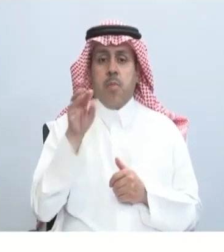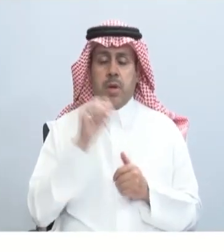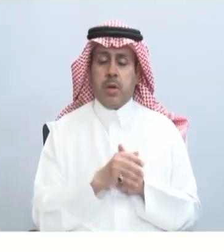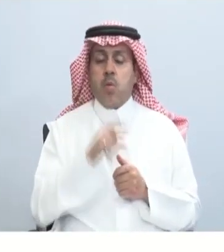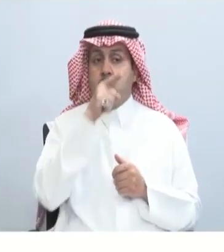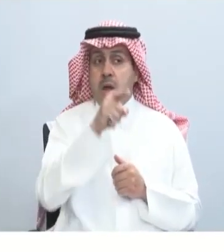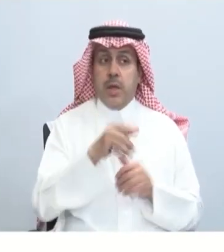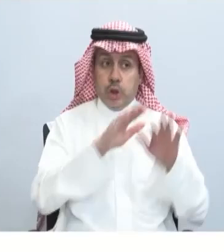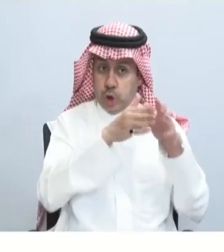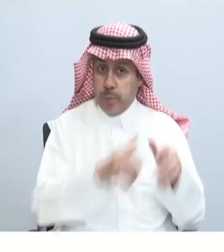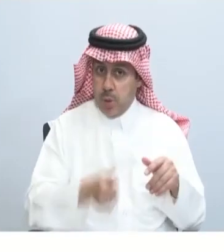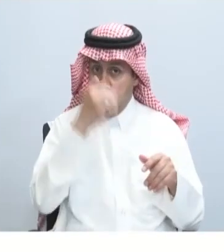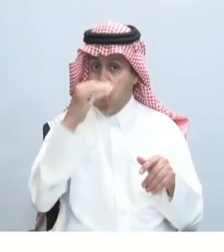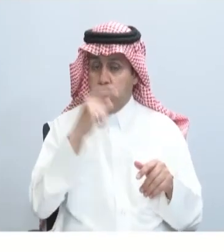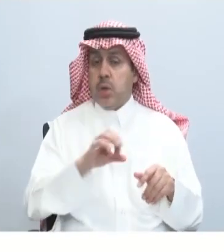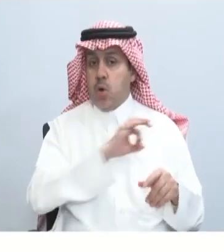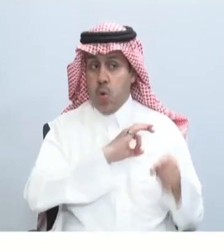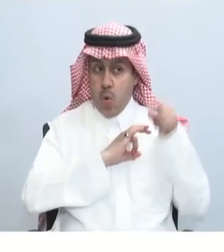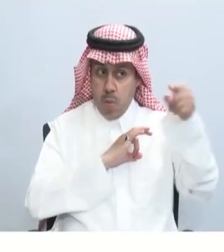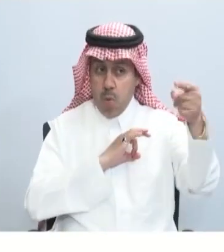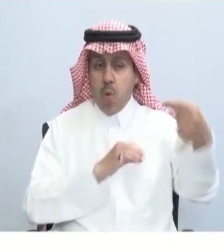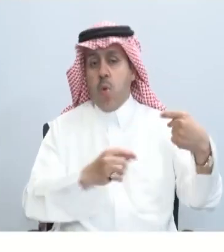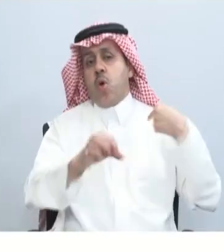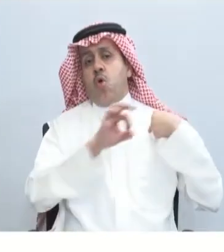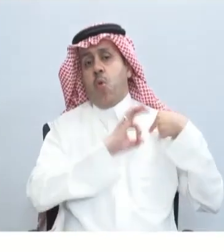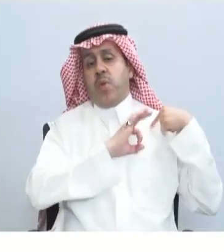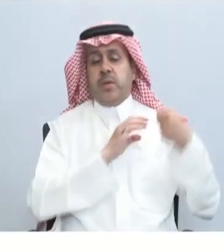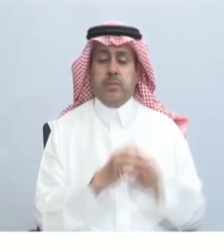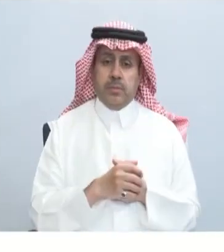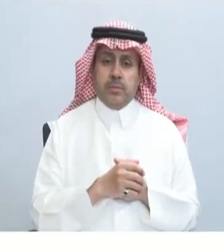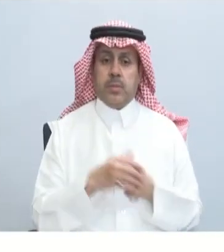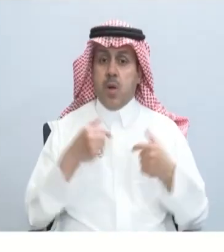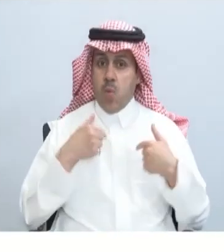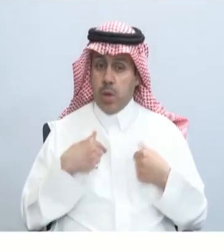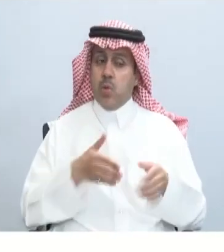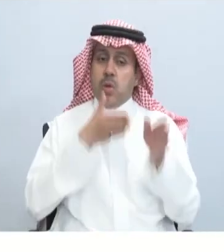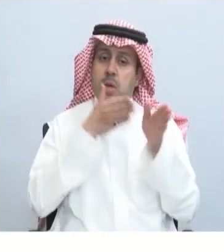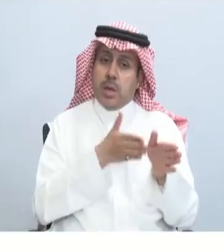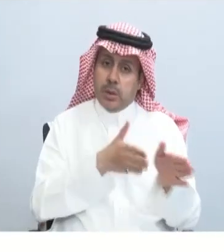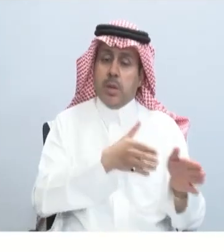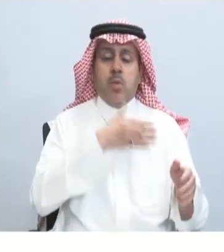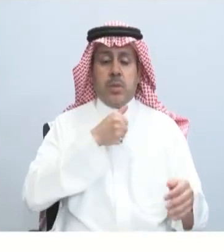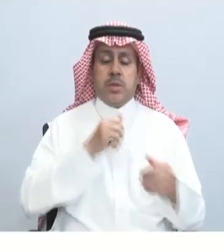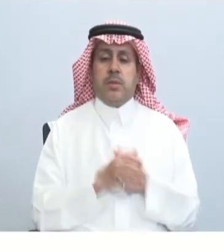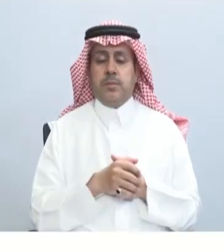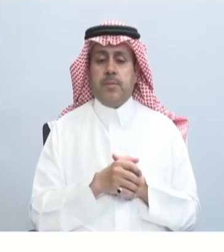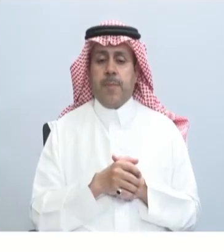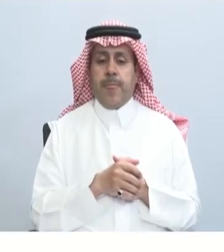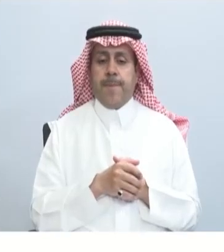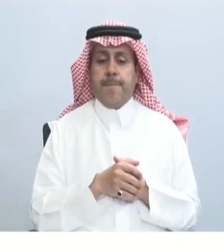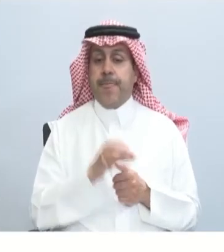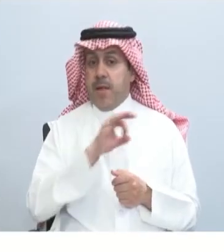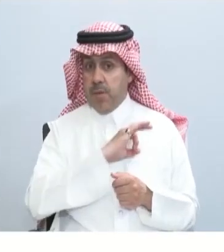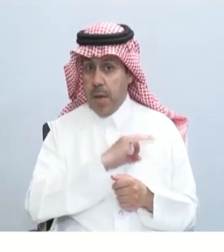احد جبل يحبنا ونحبه ونحن نقتدي رسولنا الكريم صلى الله عليه وسلم في